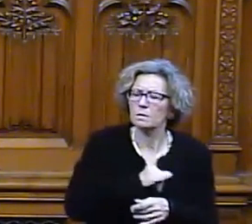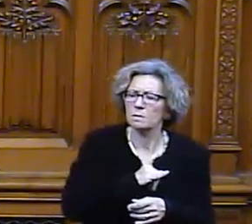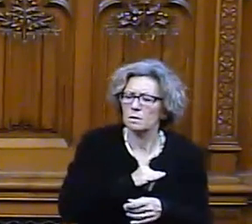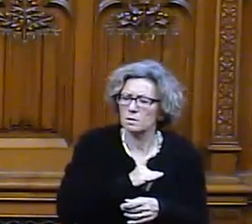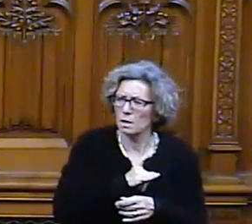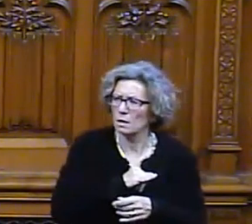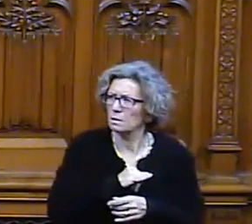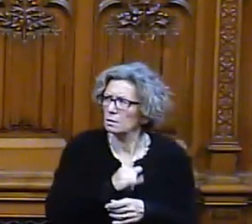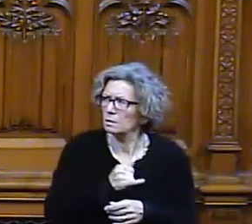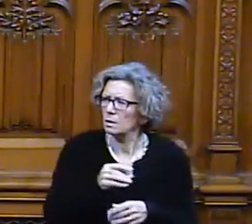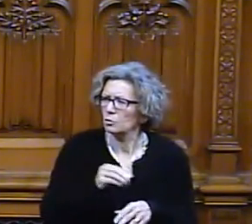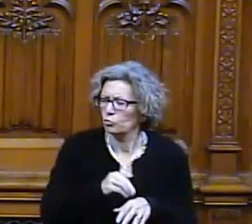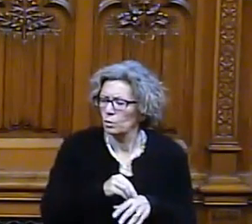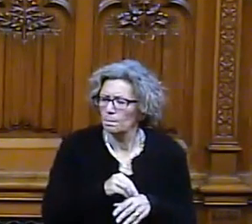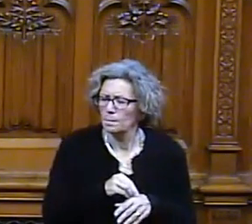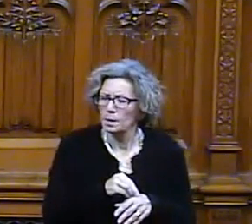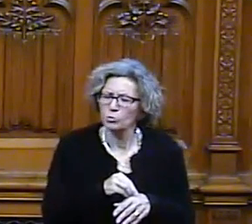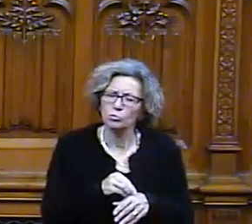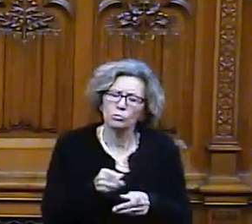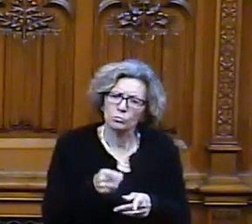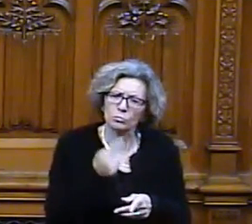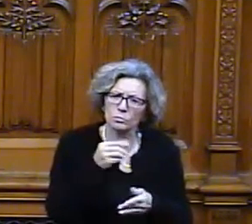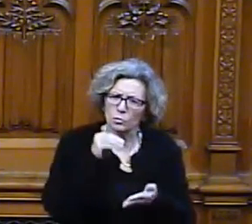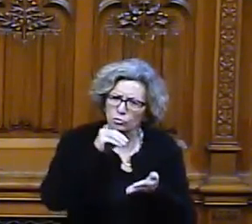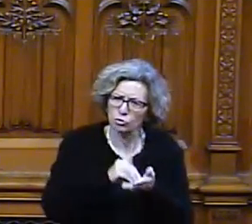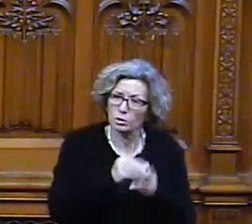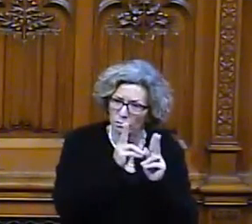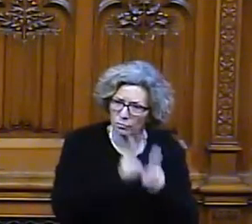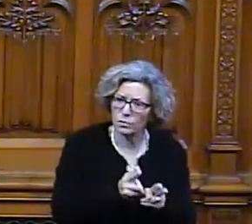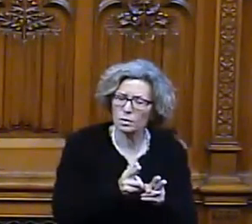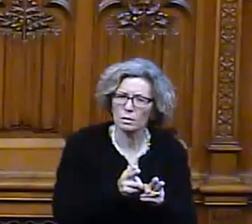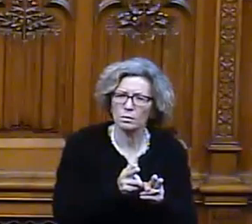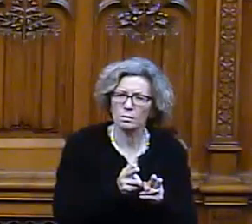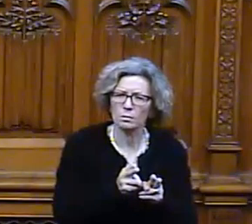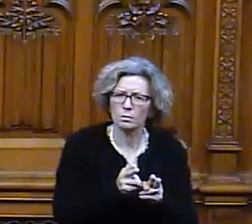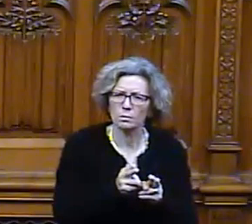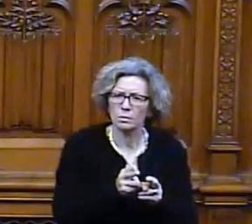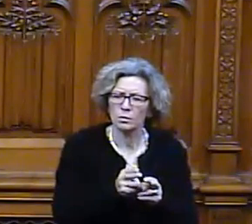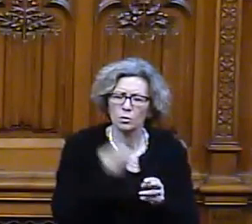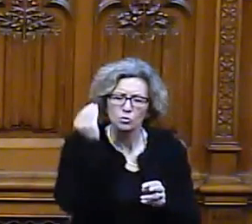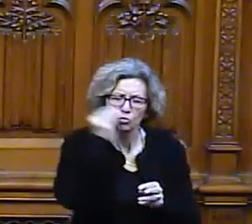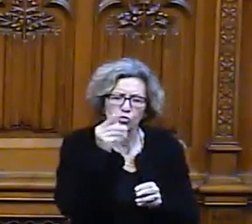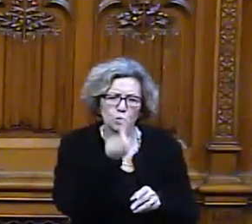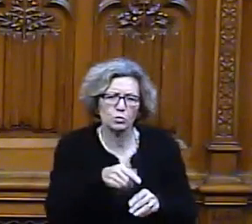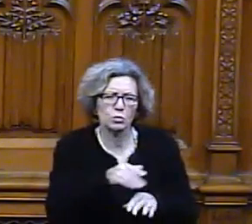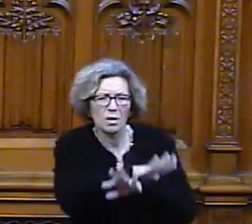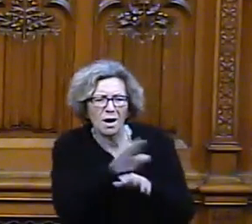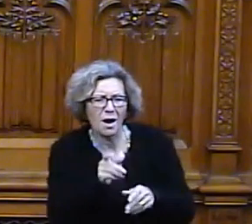Interessantes zu vermelden. Da steht doch allen Ernstes: In den Schulen sollen